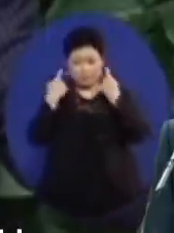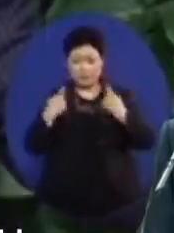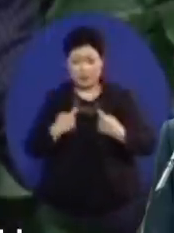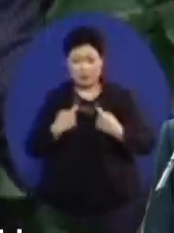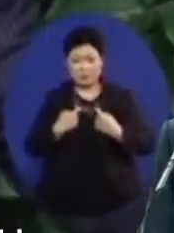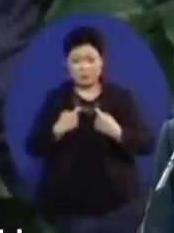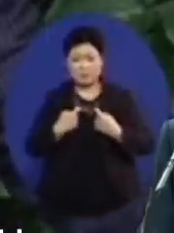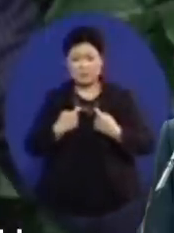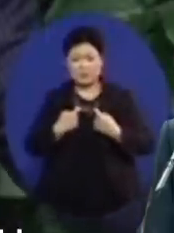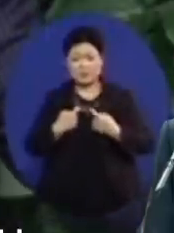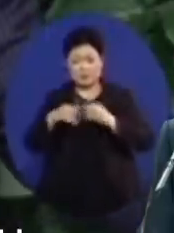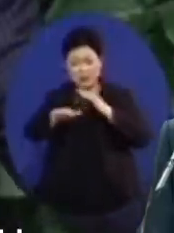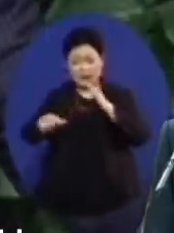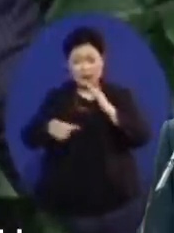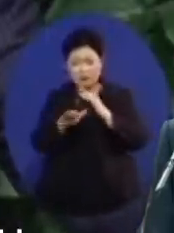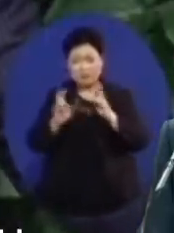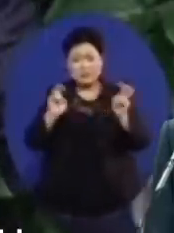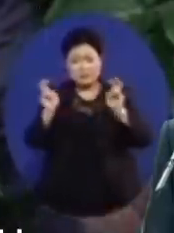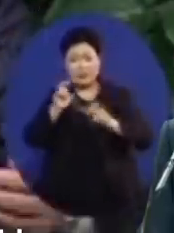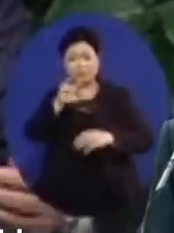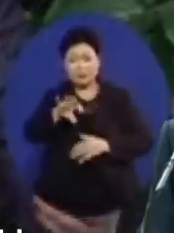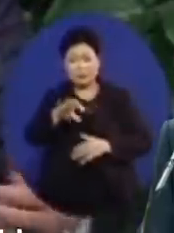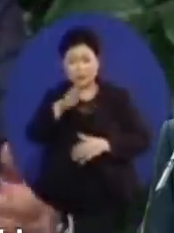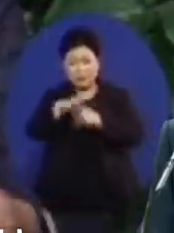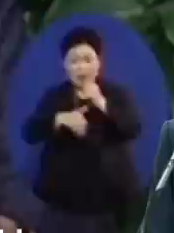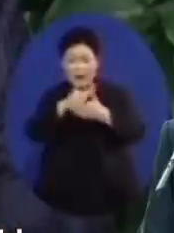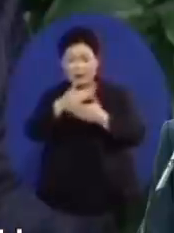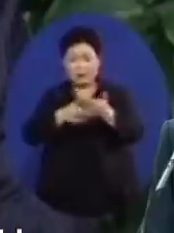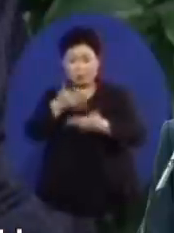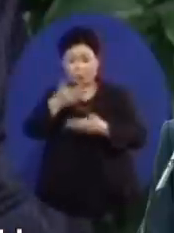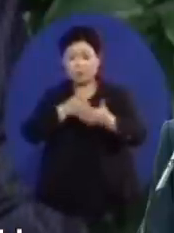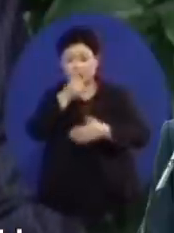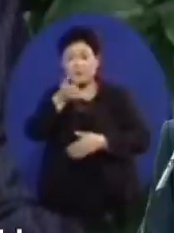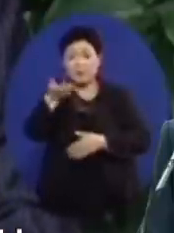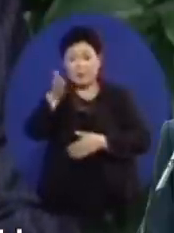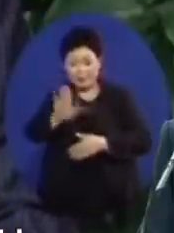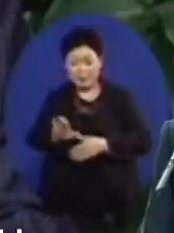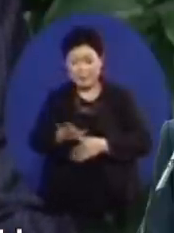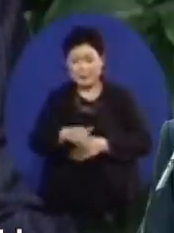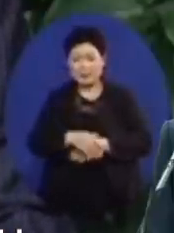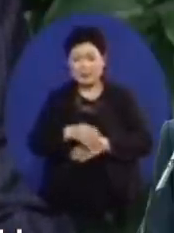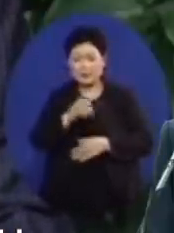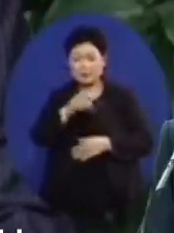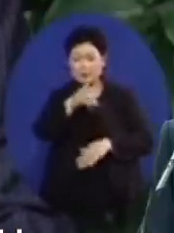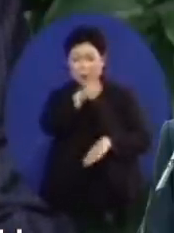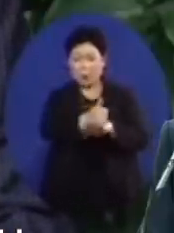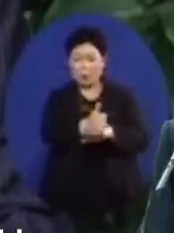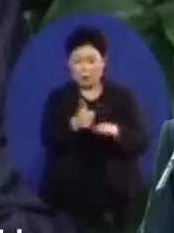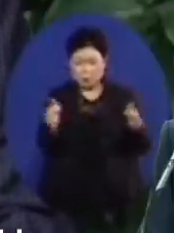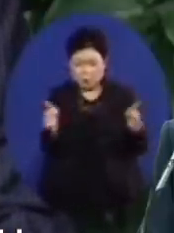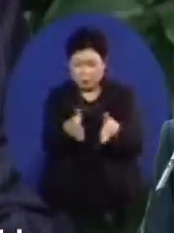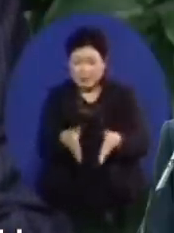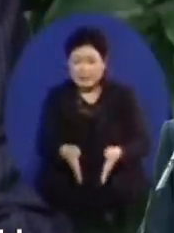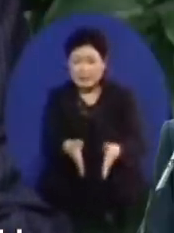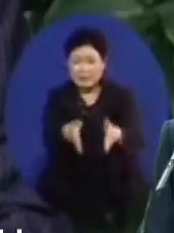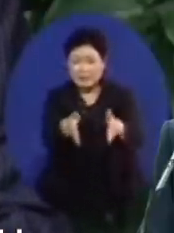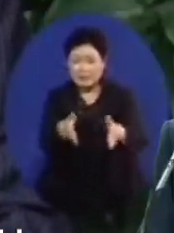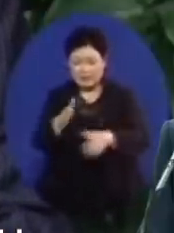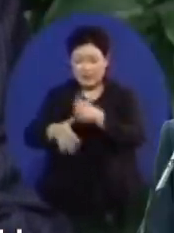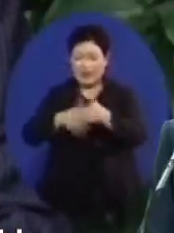개인적으로 가정이나 사업장에서도 하나님과 교통하였지만 그것은 골목길이고